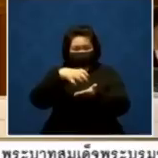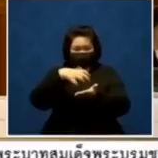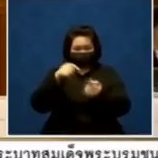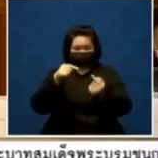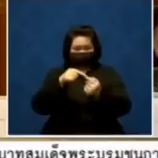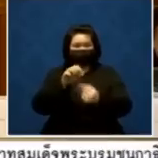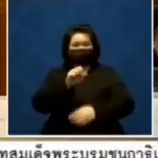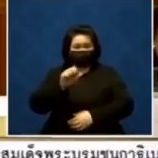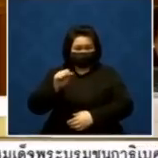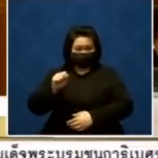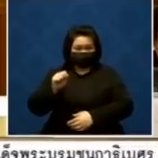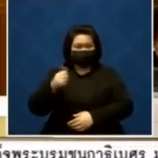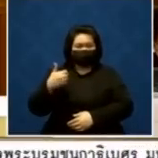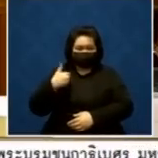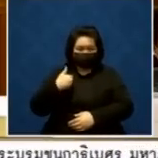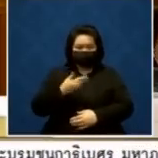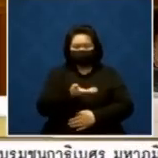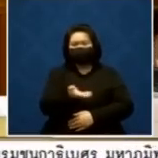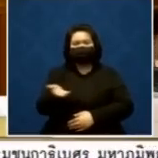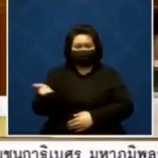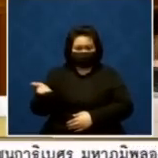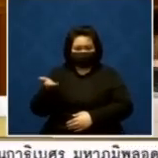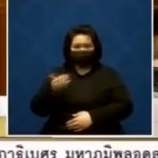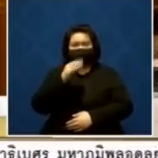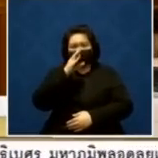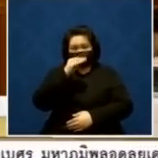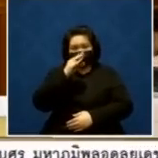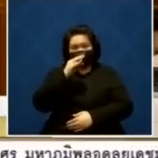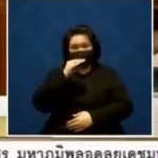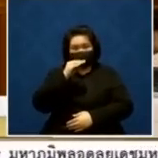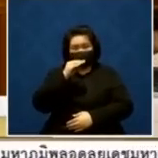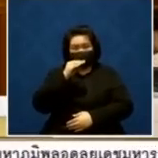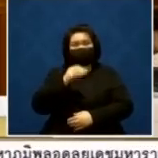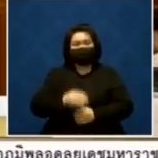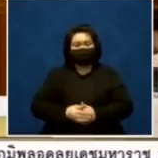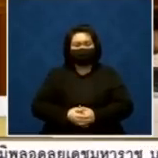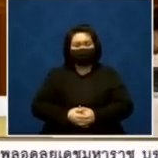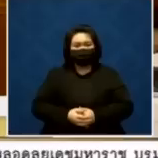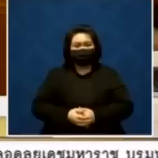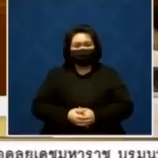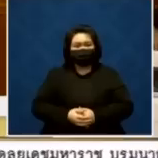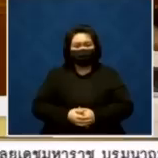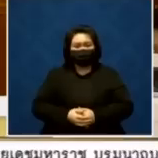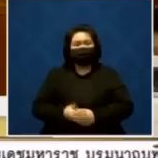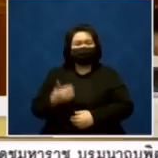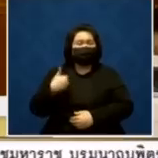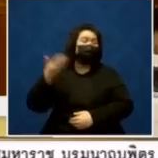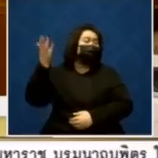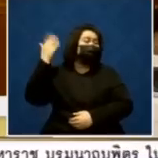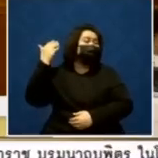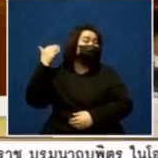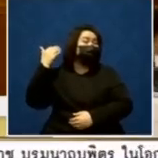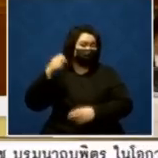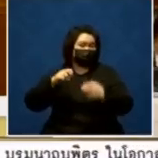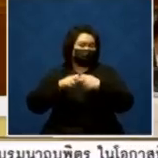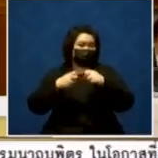นะครับเรื่องของโอนไปที่ไหนอะไรยังไงเนี่ยก็ทุกอย่างเนี่ยฮะมันมีร่องรอยหมดนะฮะและก็เอ่อ